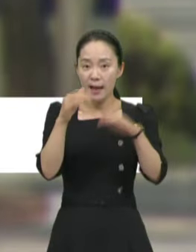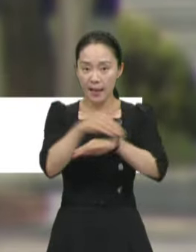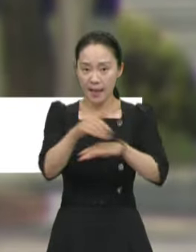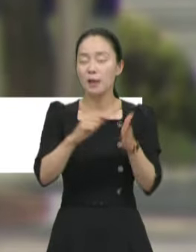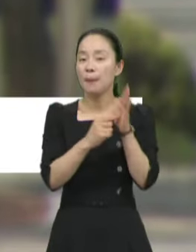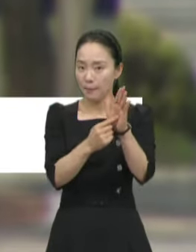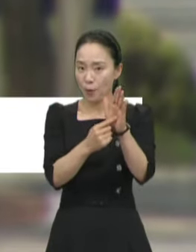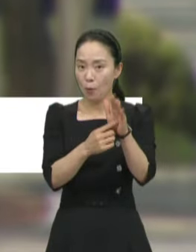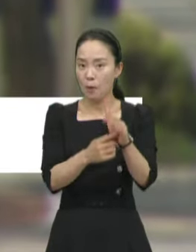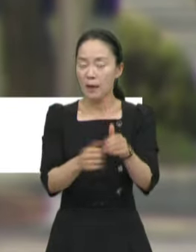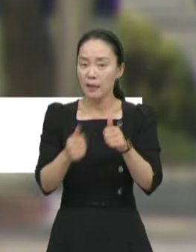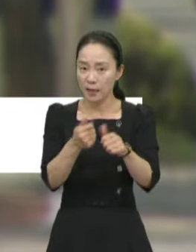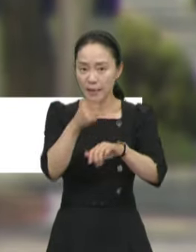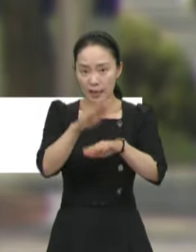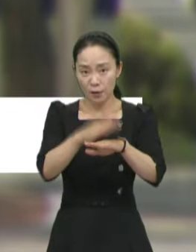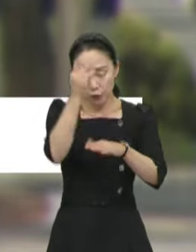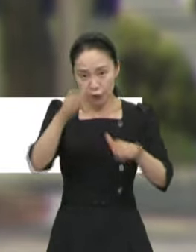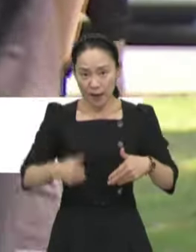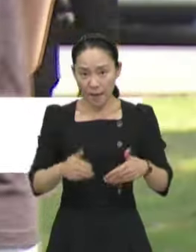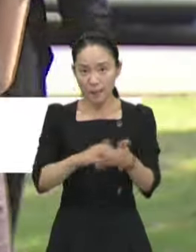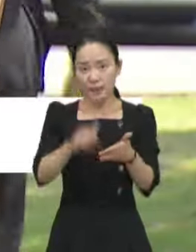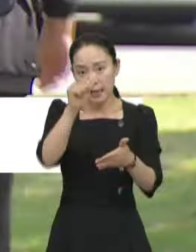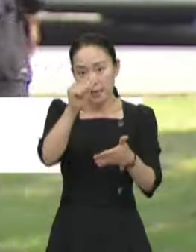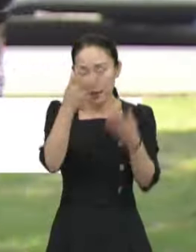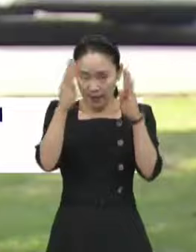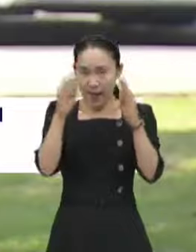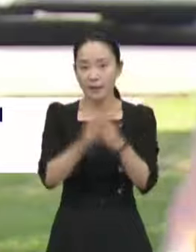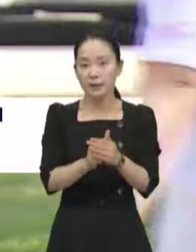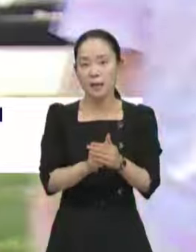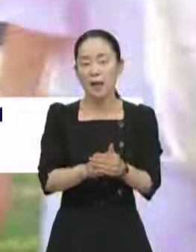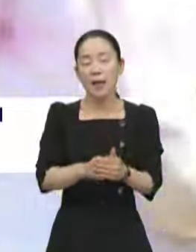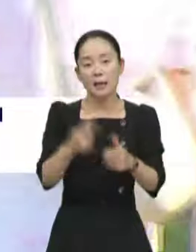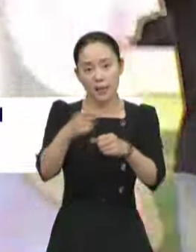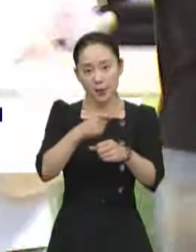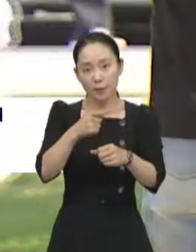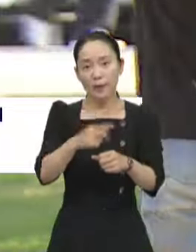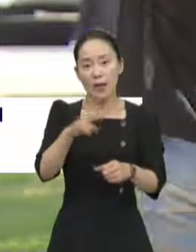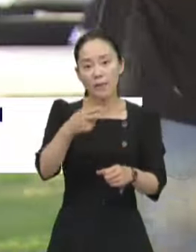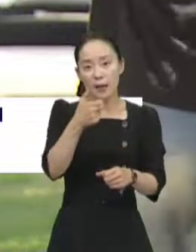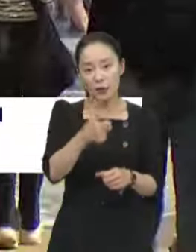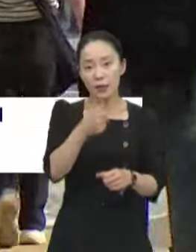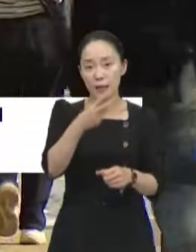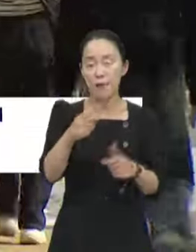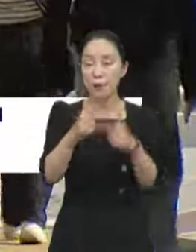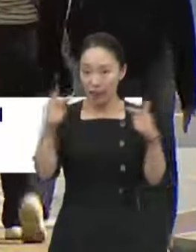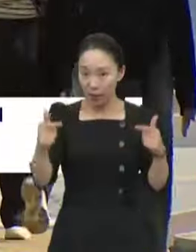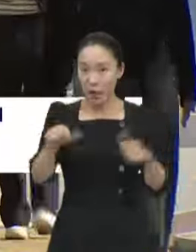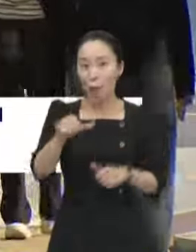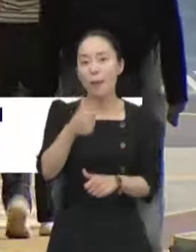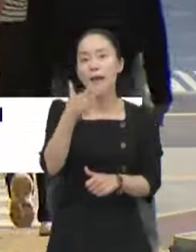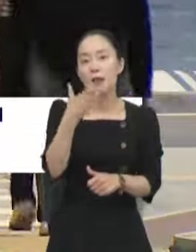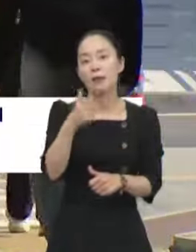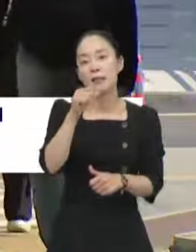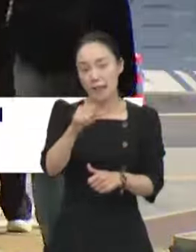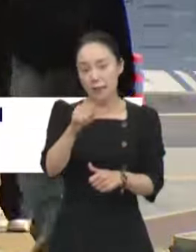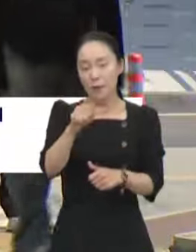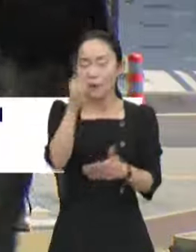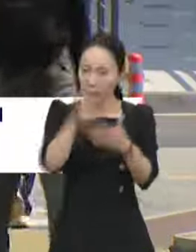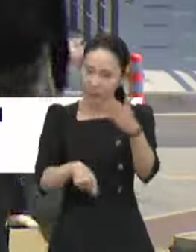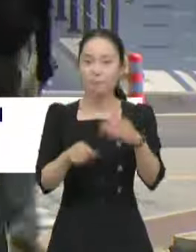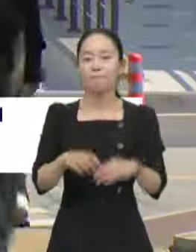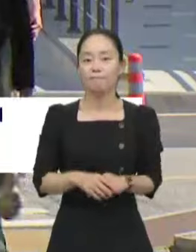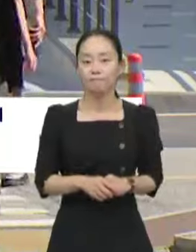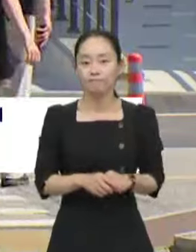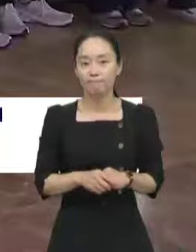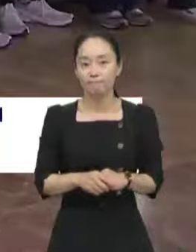발표했습니다. 이에 따라 대전과 충남 5개 의대 모집 인원은 지난해보다 253명 늘어난 585명으로